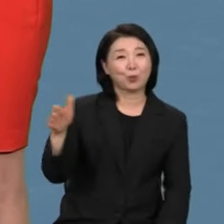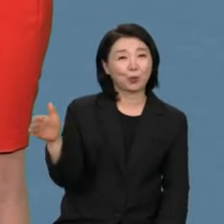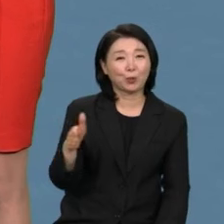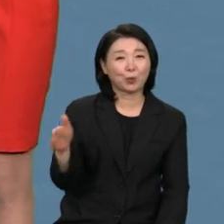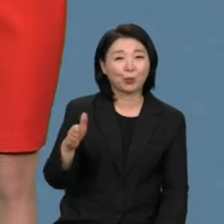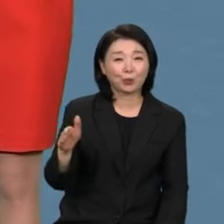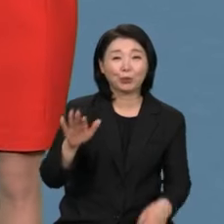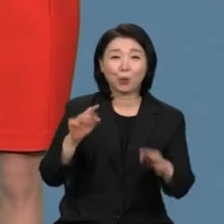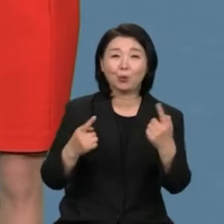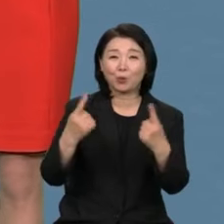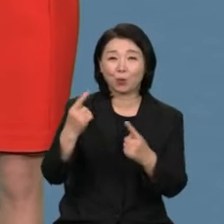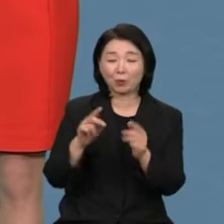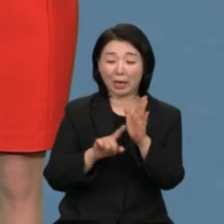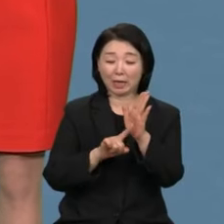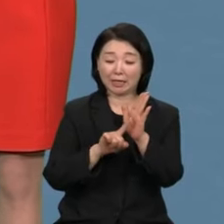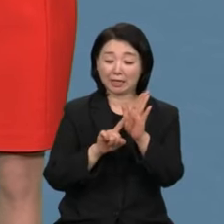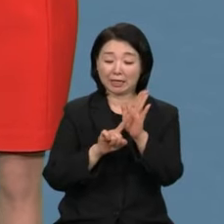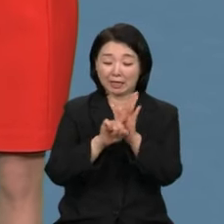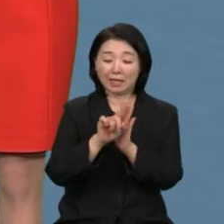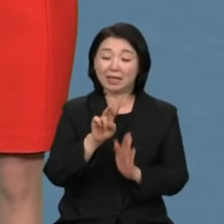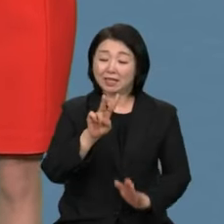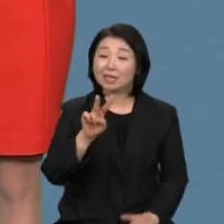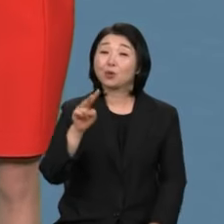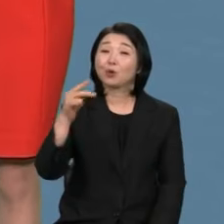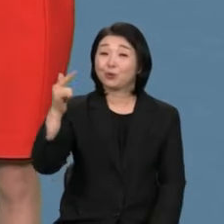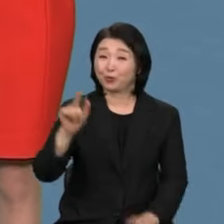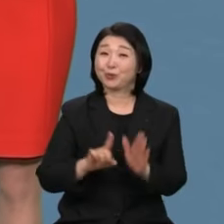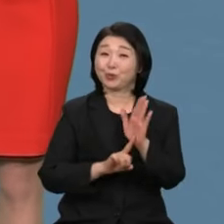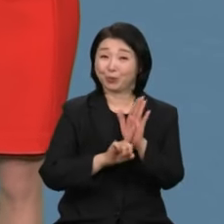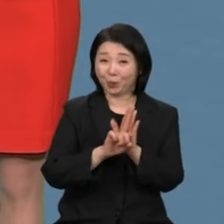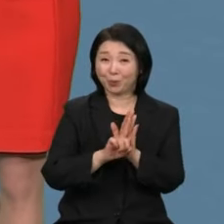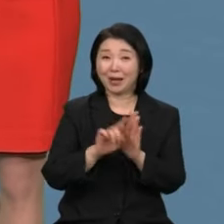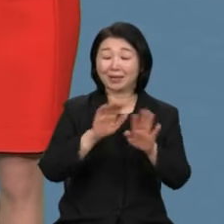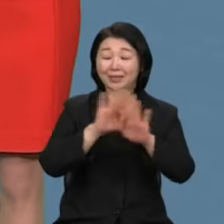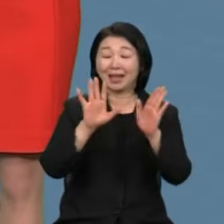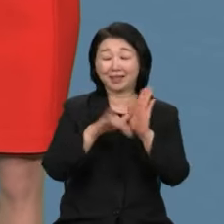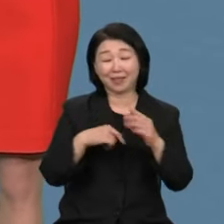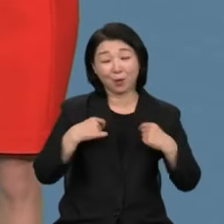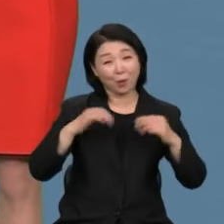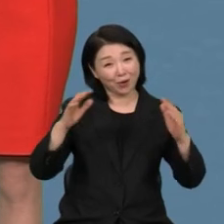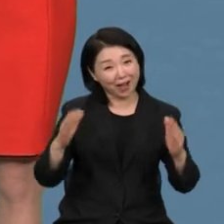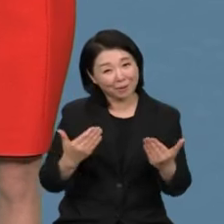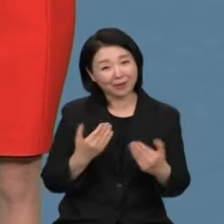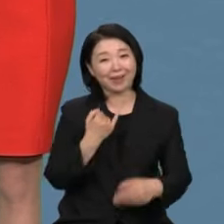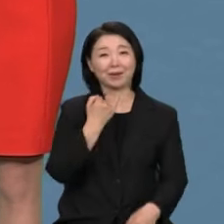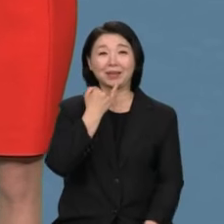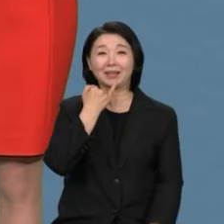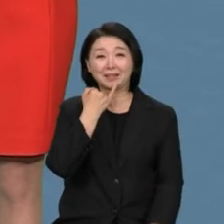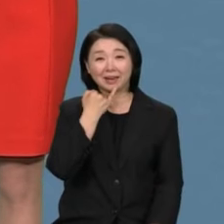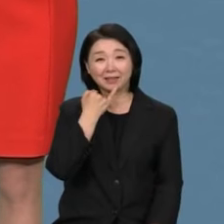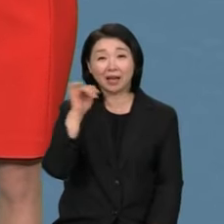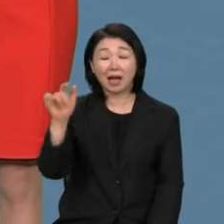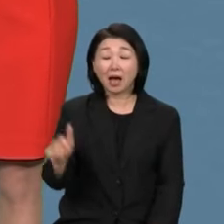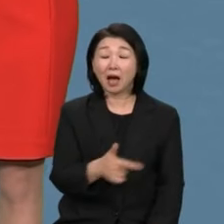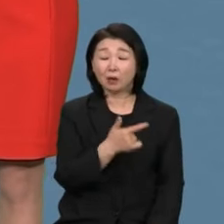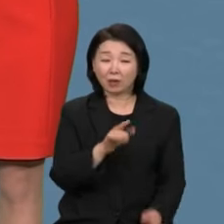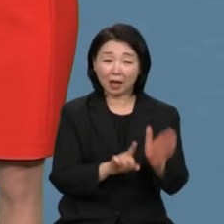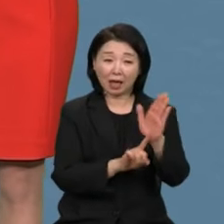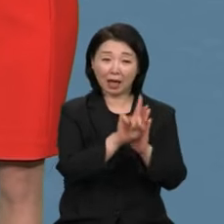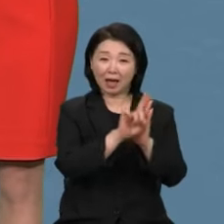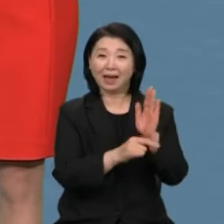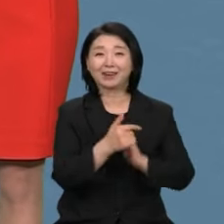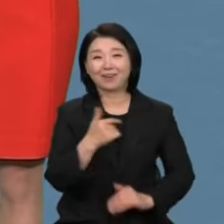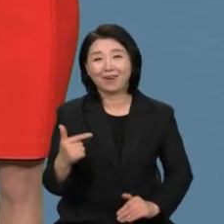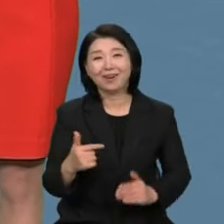선까지 오르면서 오늘보다 2도에서 6도가량 높겠는데요. 낮에는 옷차림 가볍게 하셔도 되겠지만 하루 사이에도 기온차가 무척